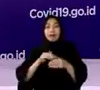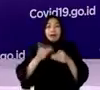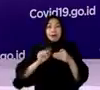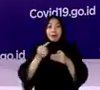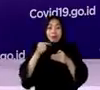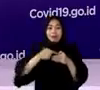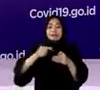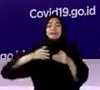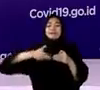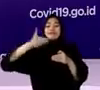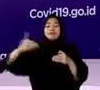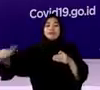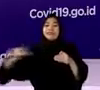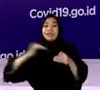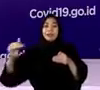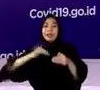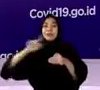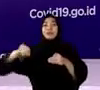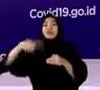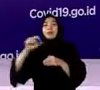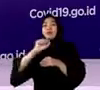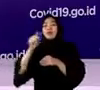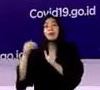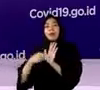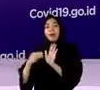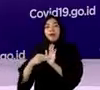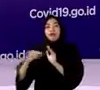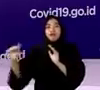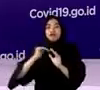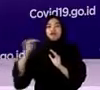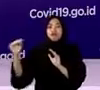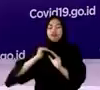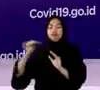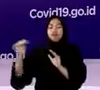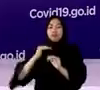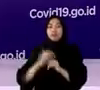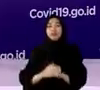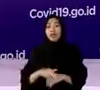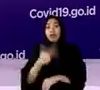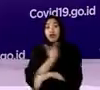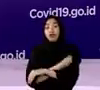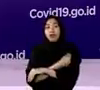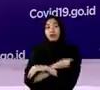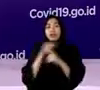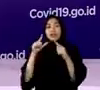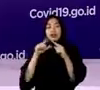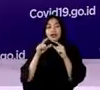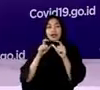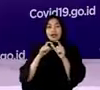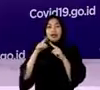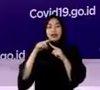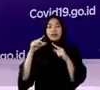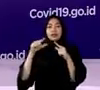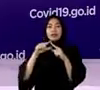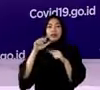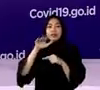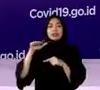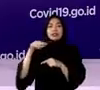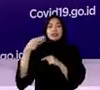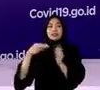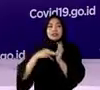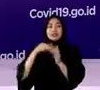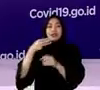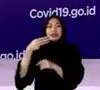hingga bulan Mei 2021. Datangnya vaksin AstraZeneca ini tidak